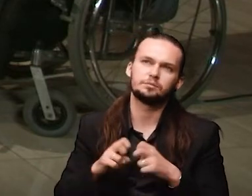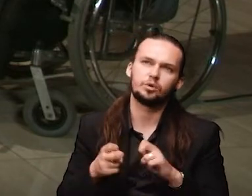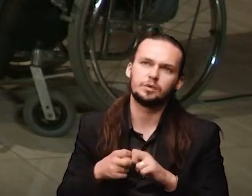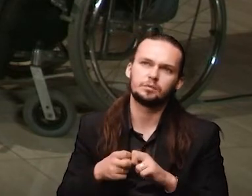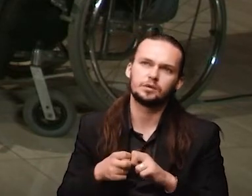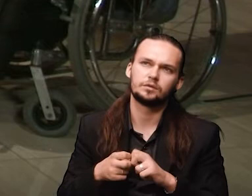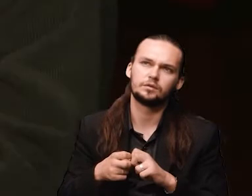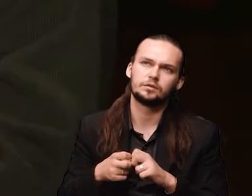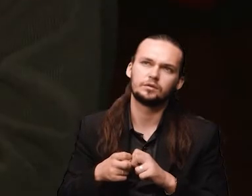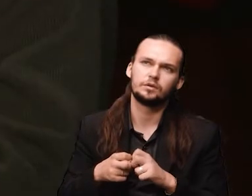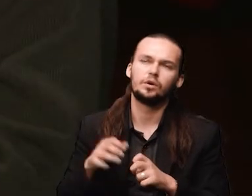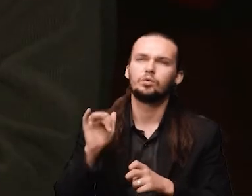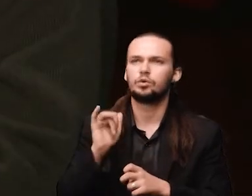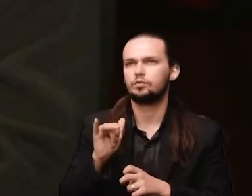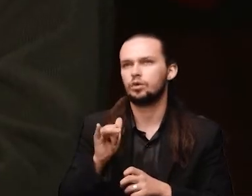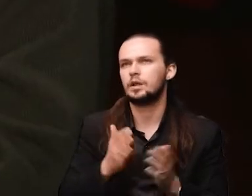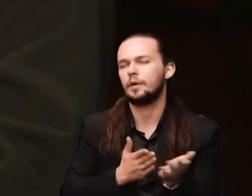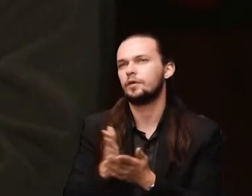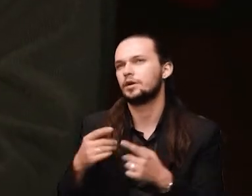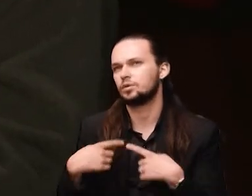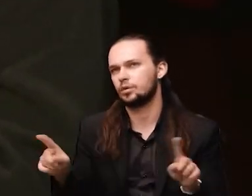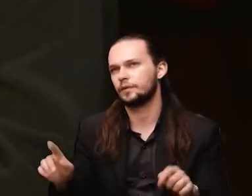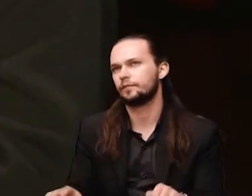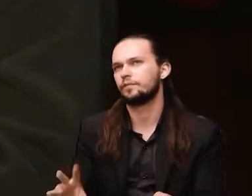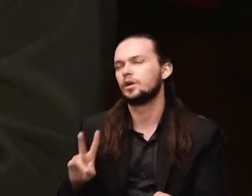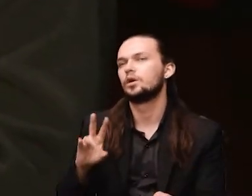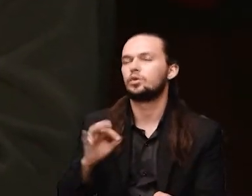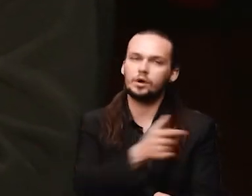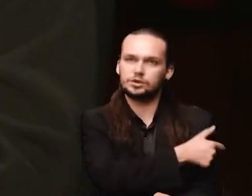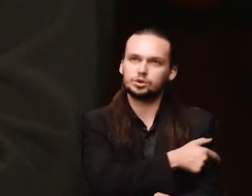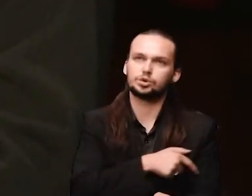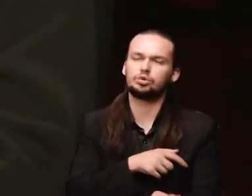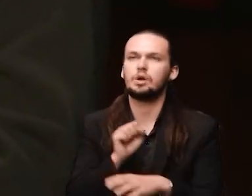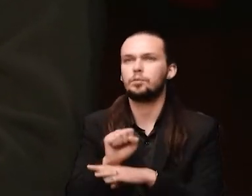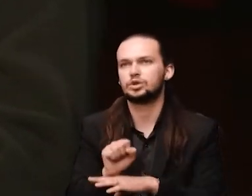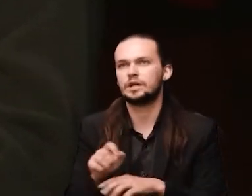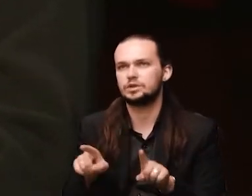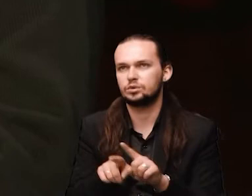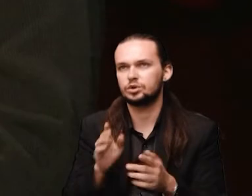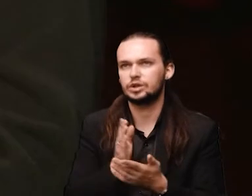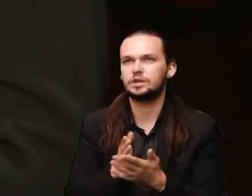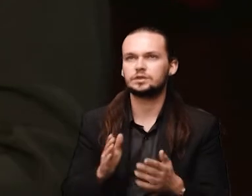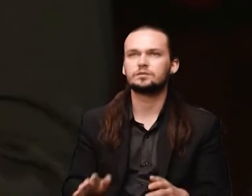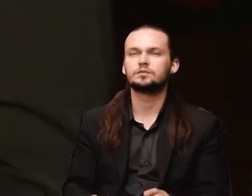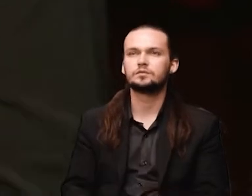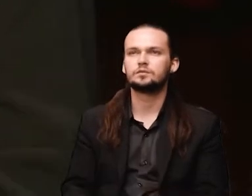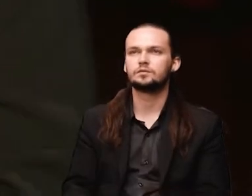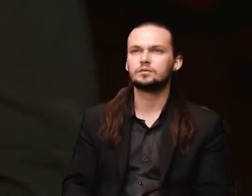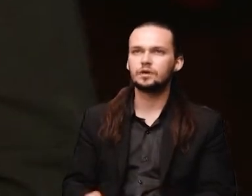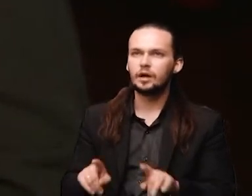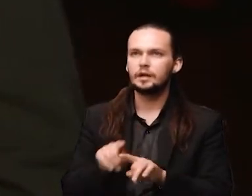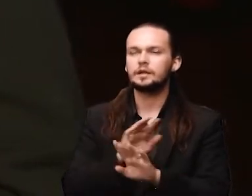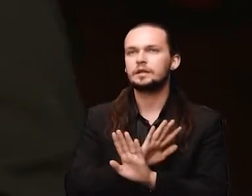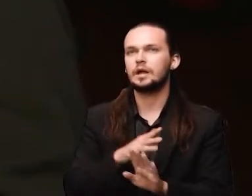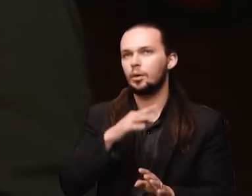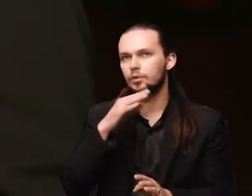проблема. Вменить в обязанности очень тяжело, потому что у меня функционал другой. Это то же самое, как у нас в лифте. Дежурные по станциям, там мужчины же тоже есть. Ну вот, к сожалению, не